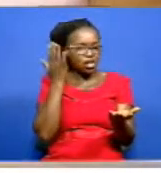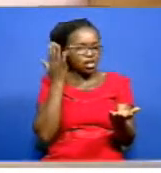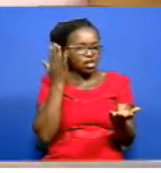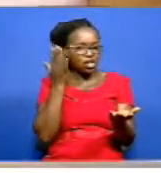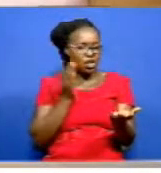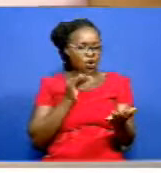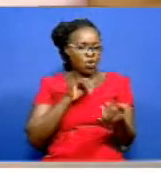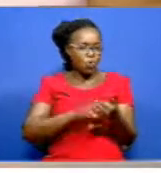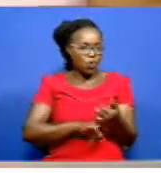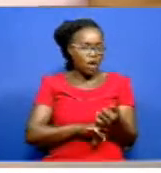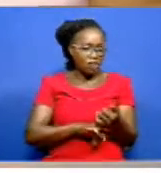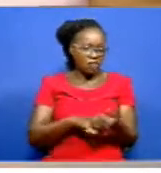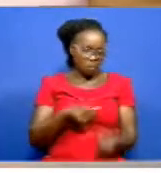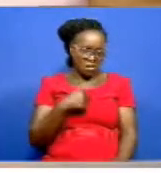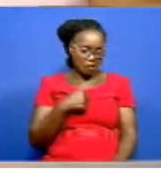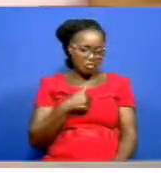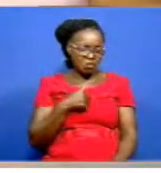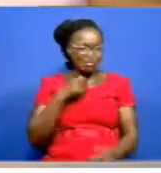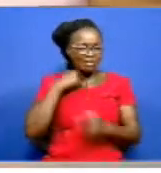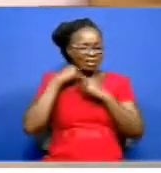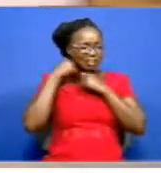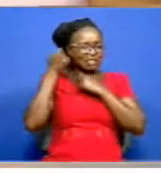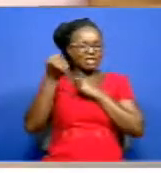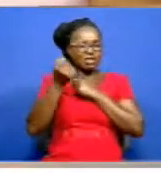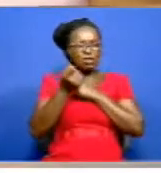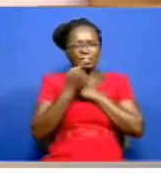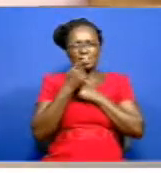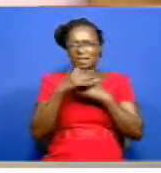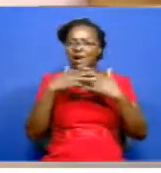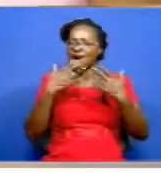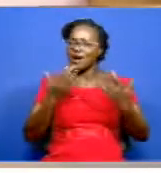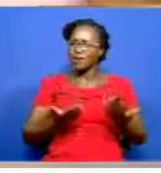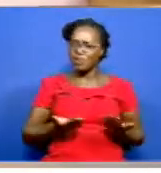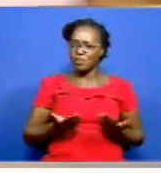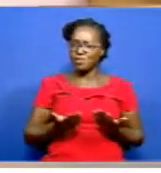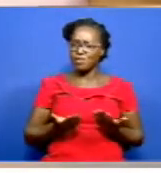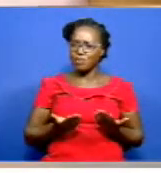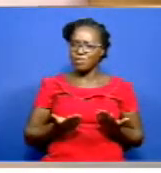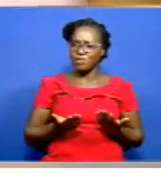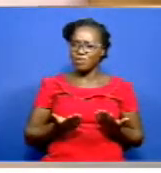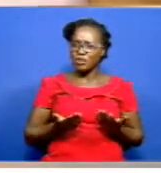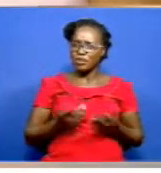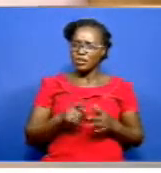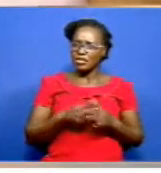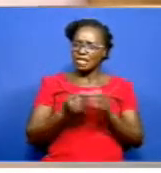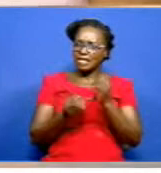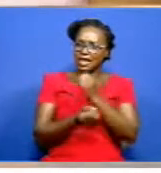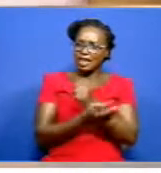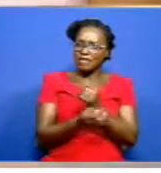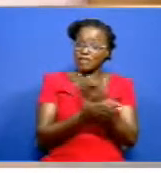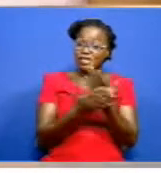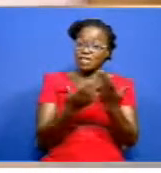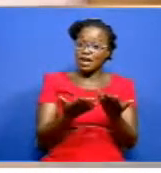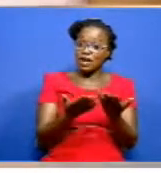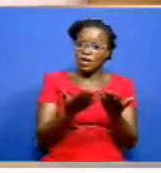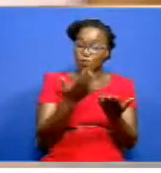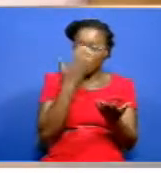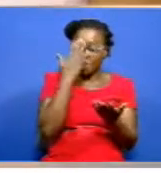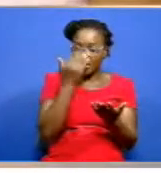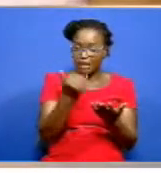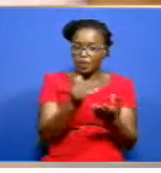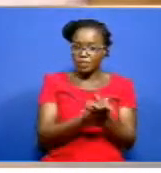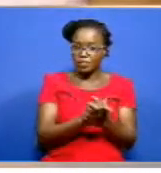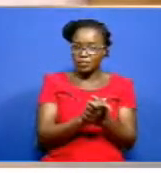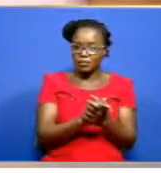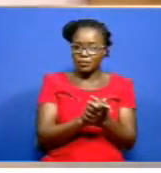Suleiman yuko suicidal. How do we treat her? Vipi tunamtibu? Vipi tunaanza kumshauri kwamba, manake hii